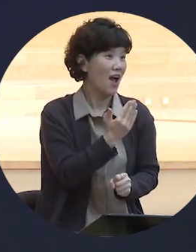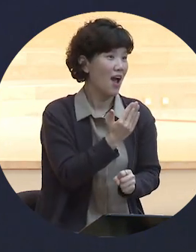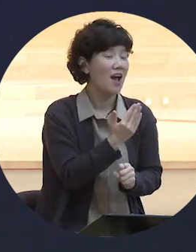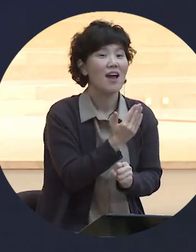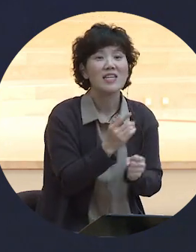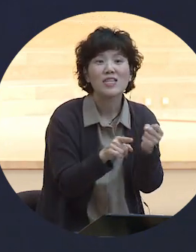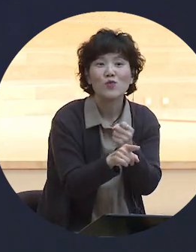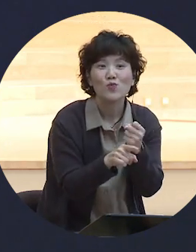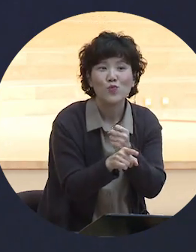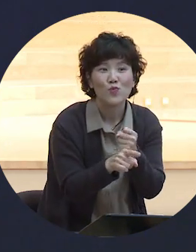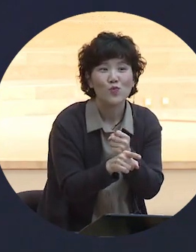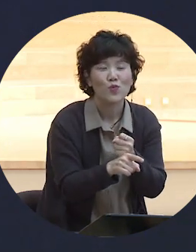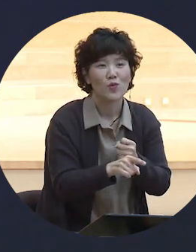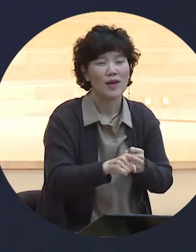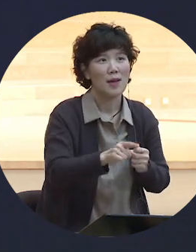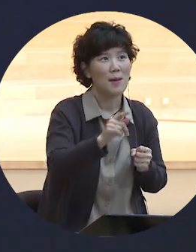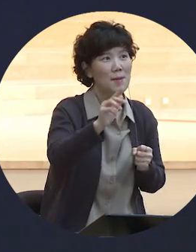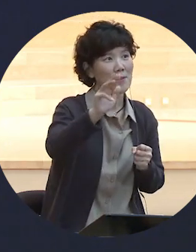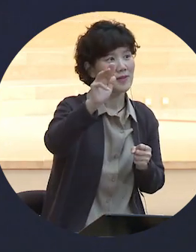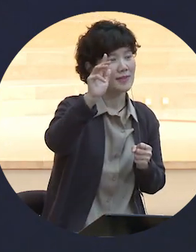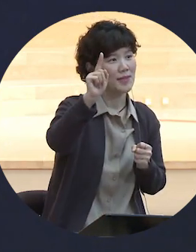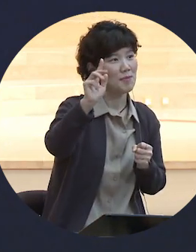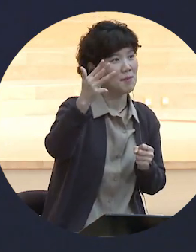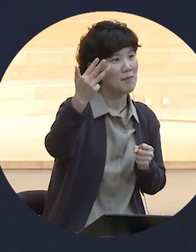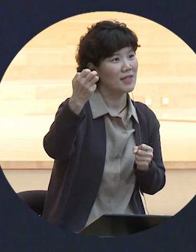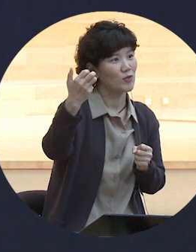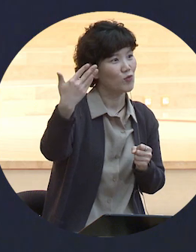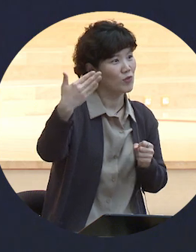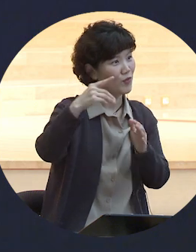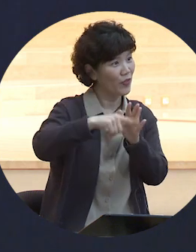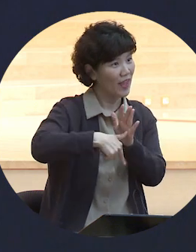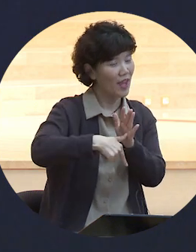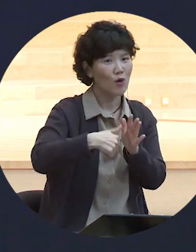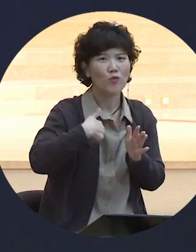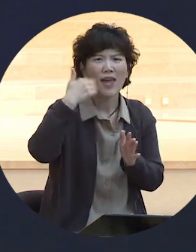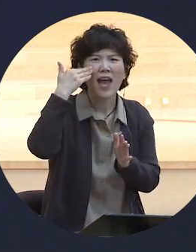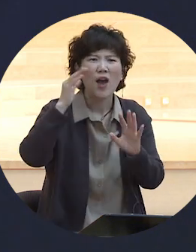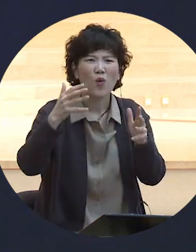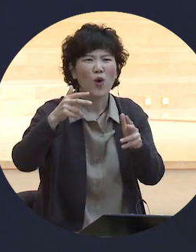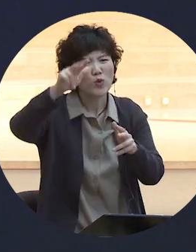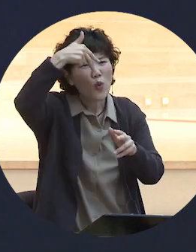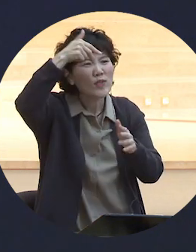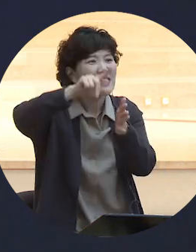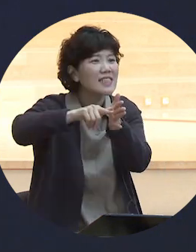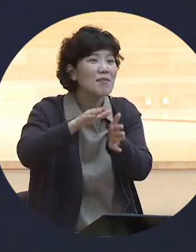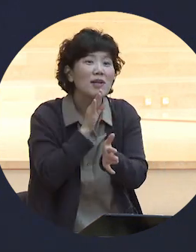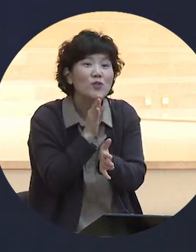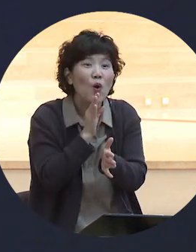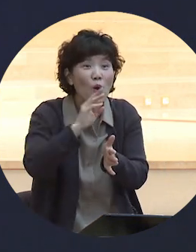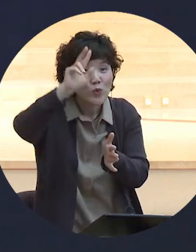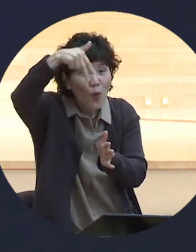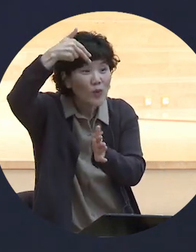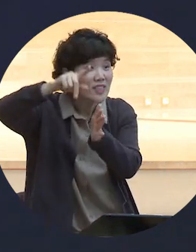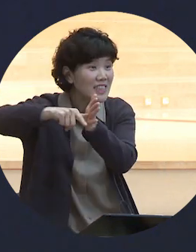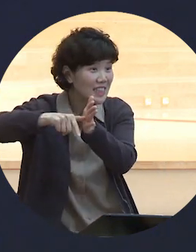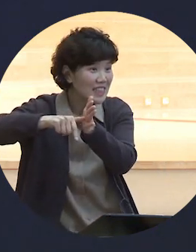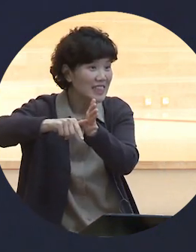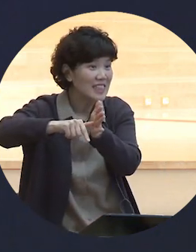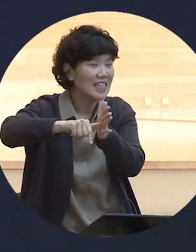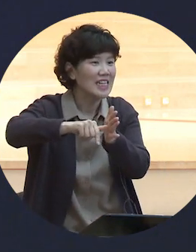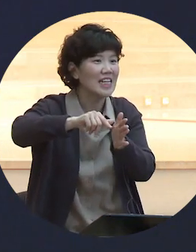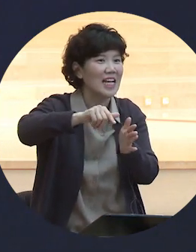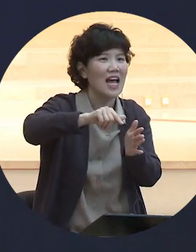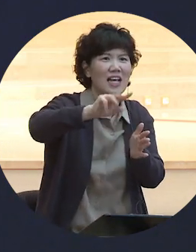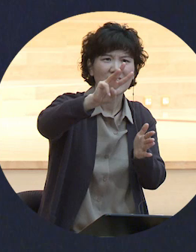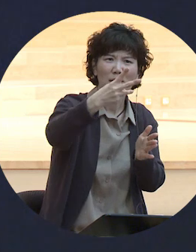제가 889년대에 완공했다고 말해서 그건 뭐예요? 우리나라로는 뭐죠? 조선시대. 조선시대